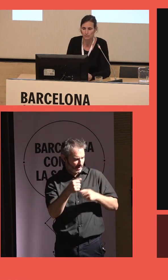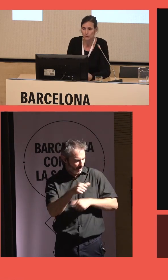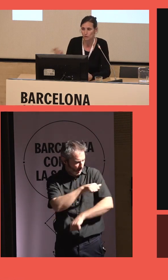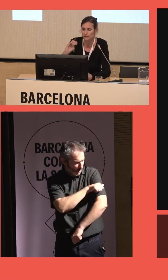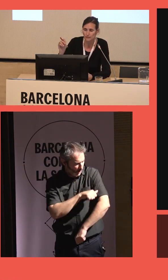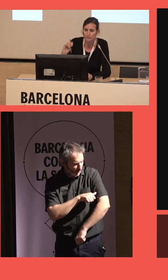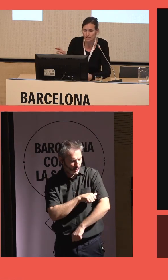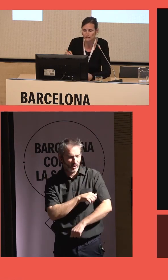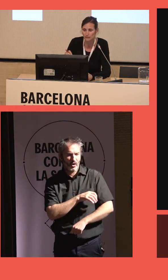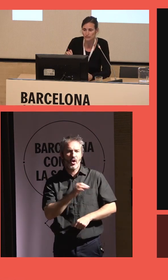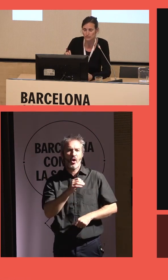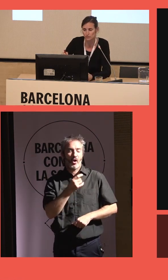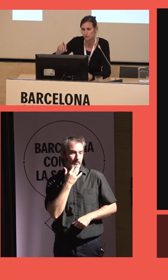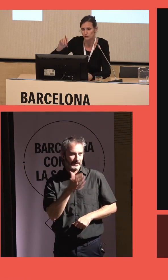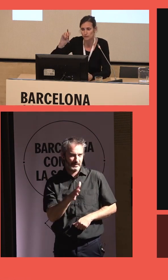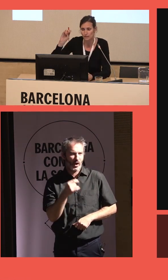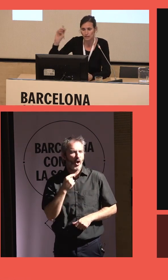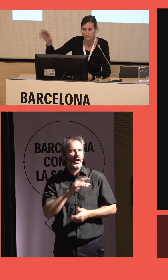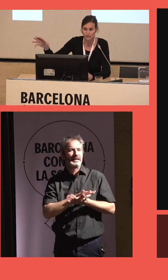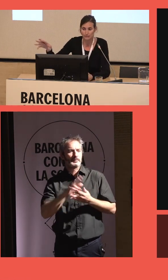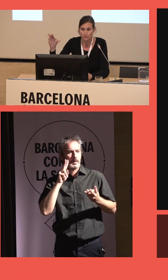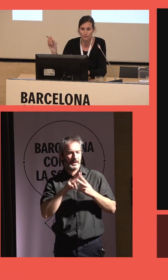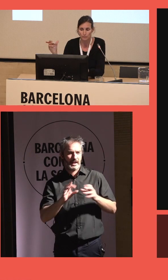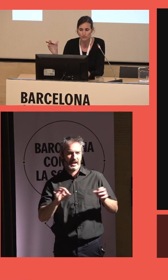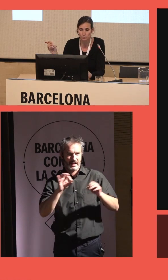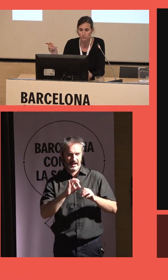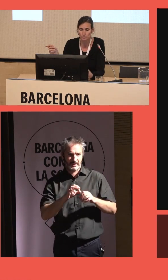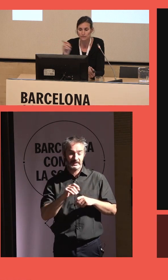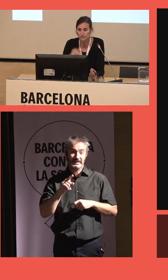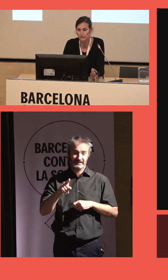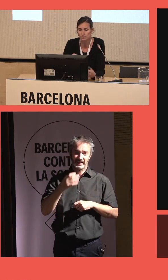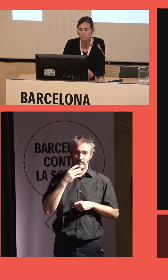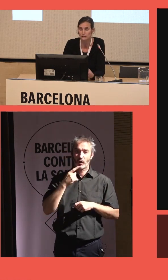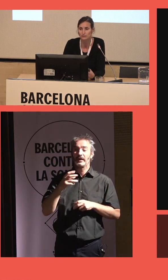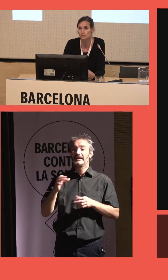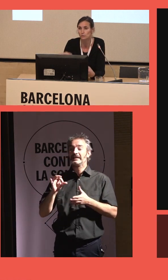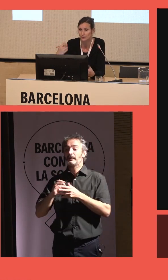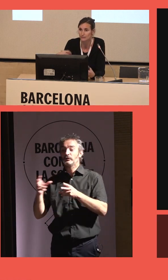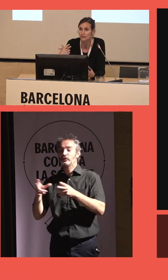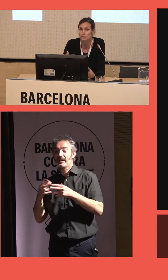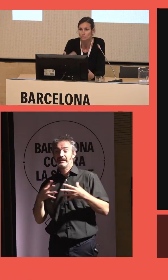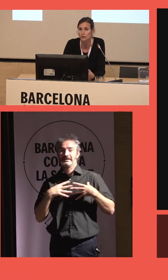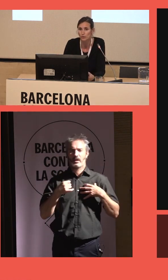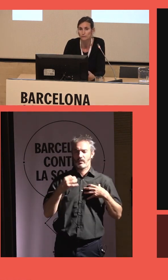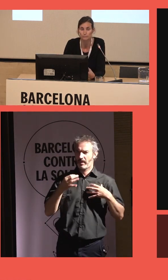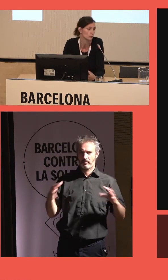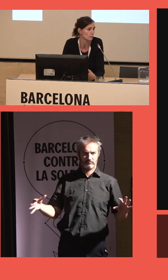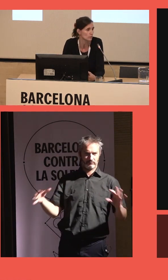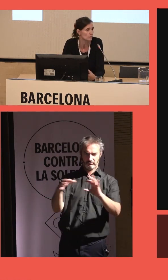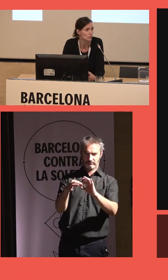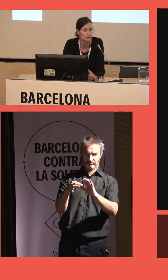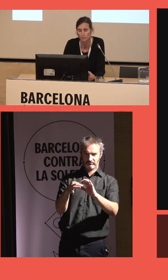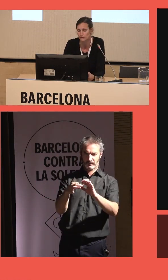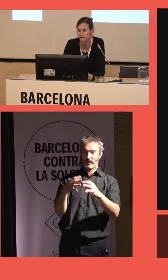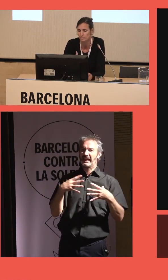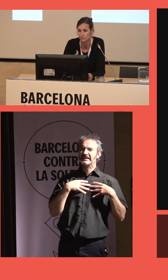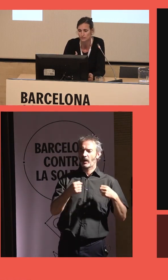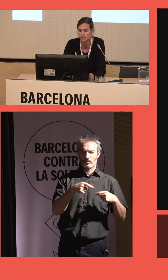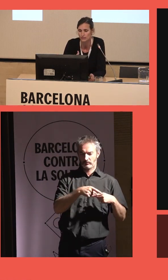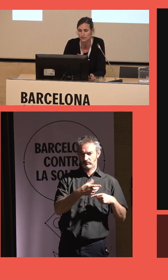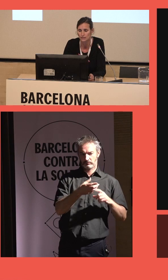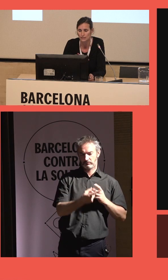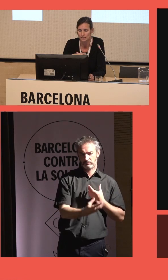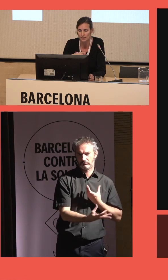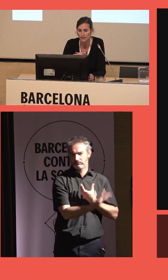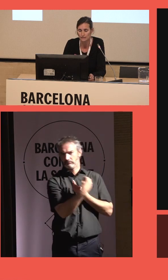no la veiem quan tenim aquesta atenció hi una valoració conjunta entre serveis socials i salut perquè salut és una pota molt important del